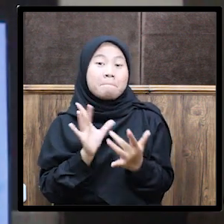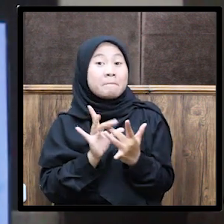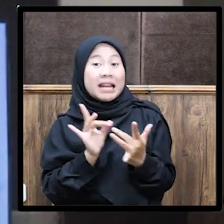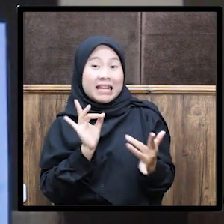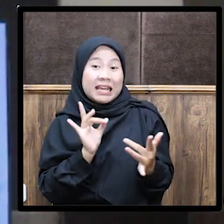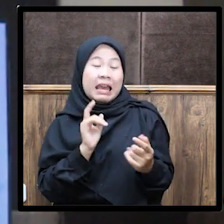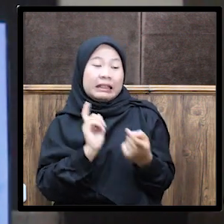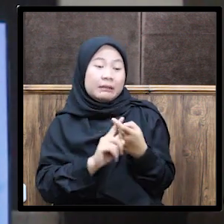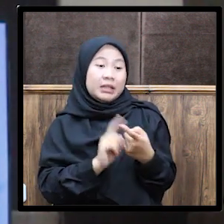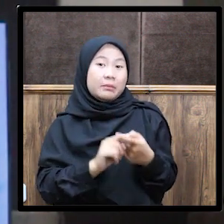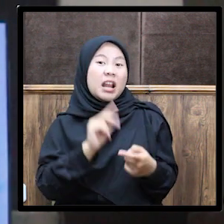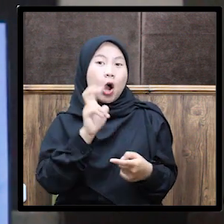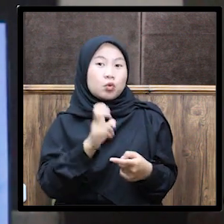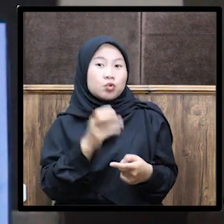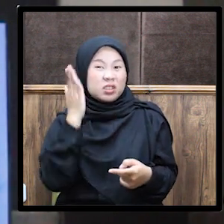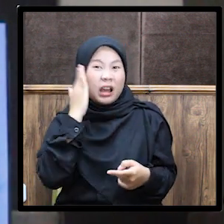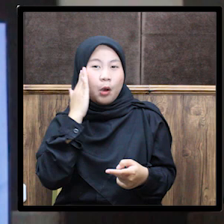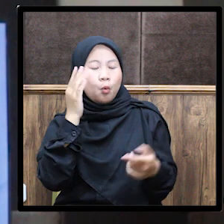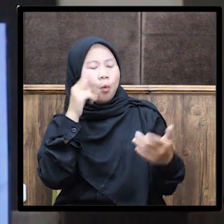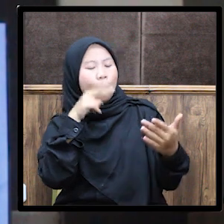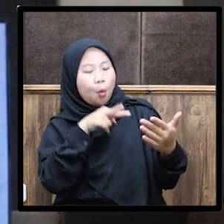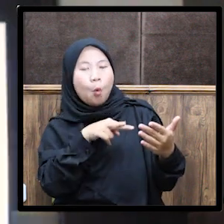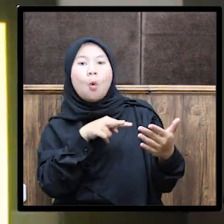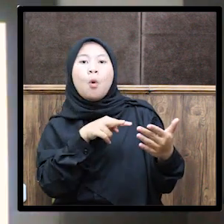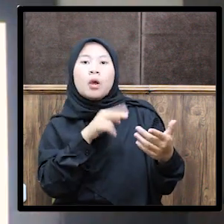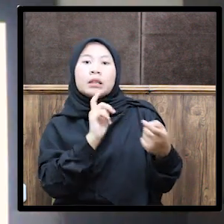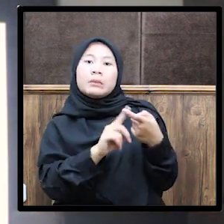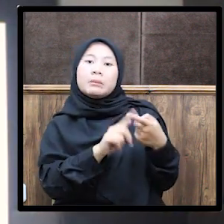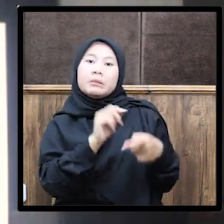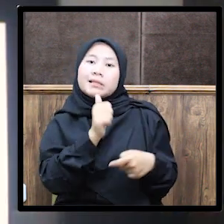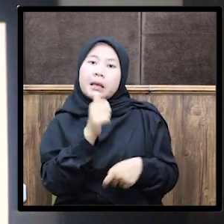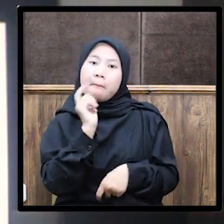teman-teman terdaftar dan bisa menggunakan hak pilihnya.